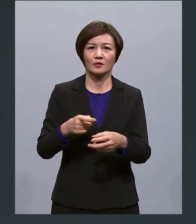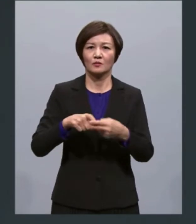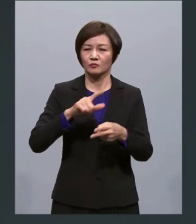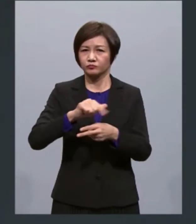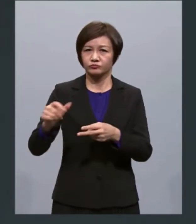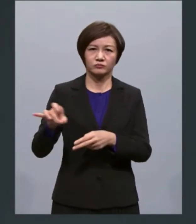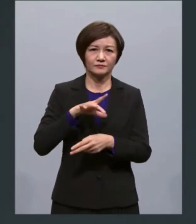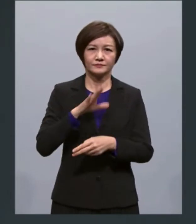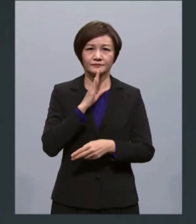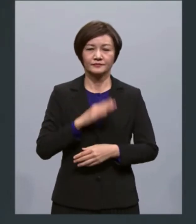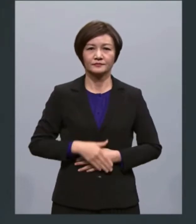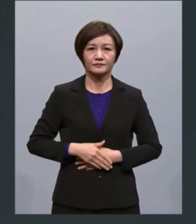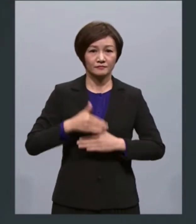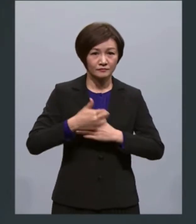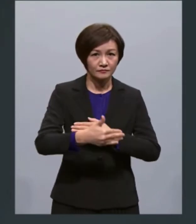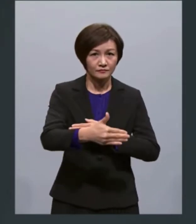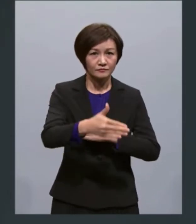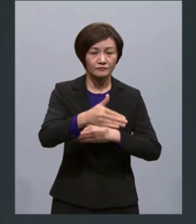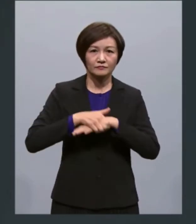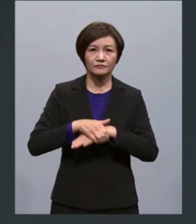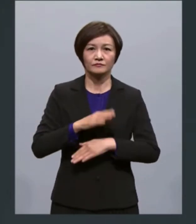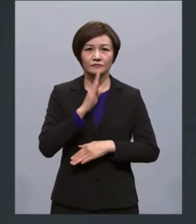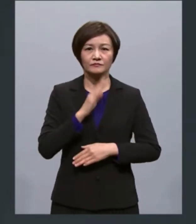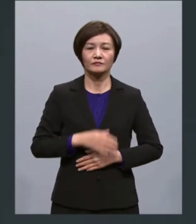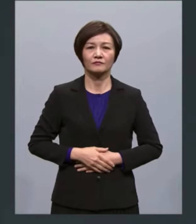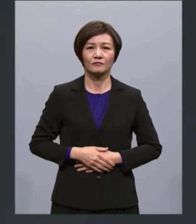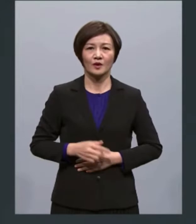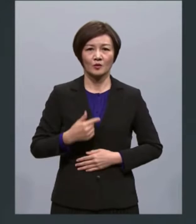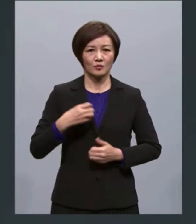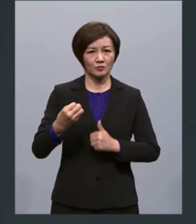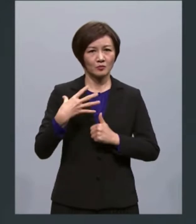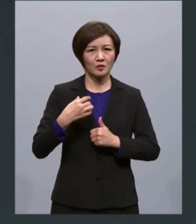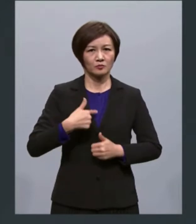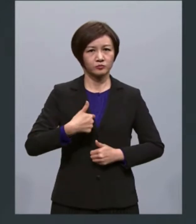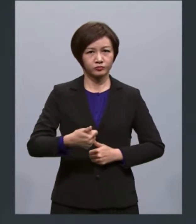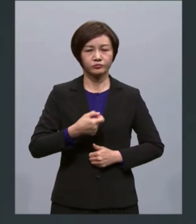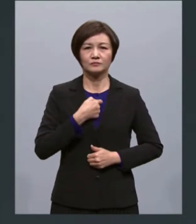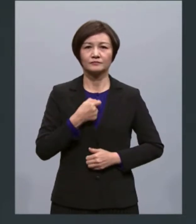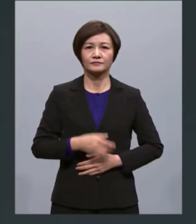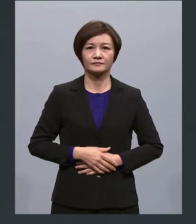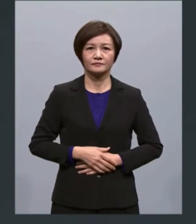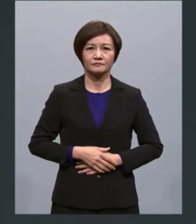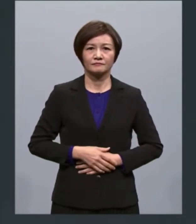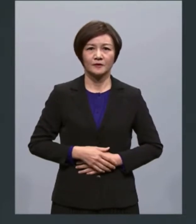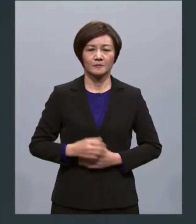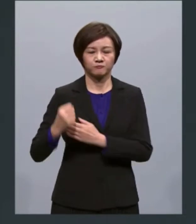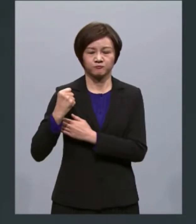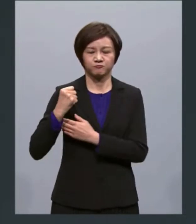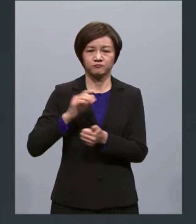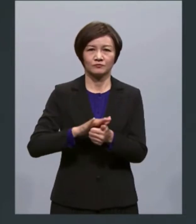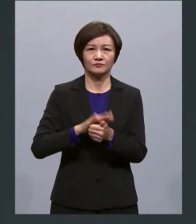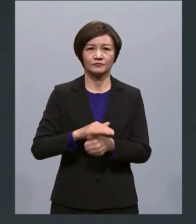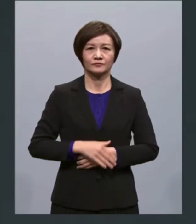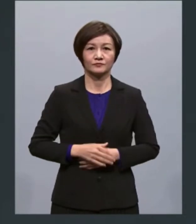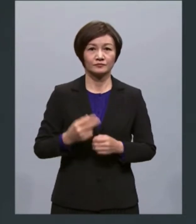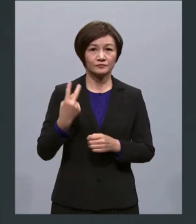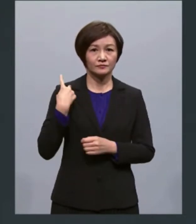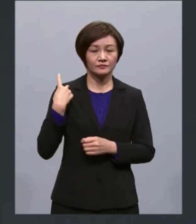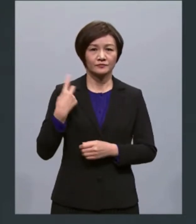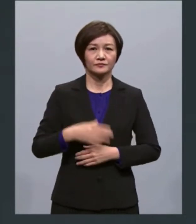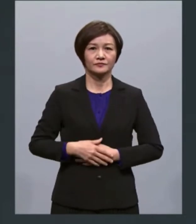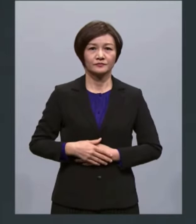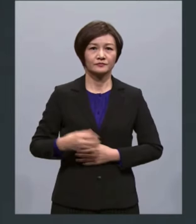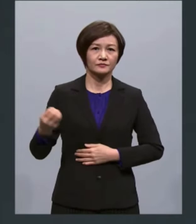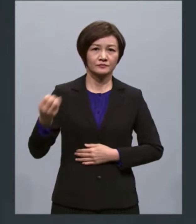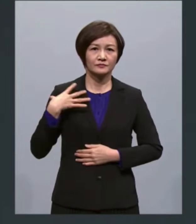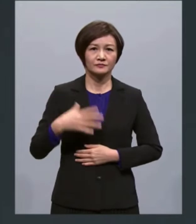具。在过程当中，我总是提醒自己心存善念，尽力而为。两天前，我接